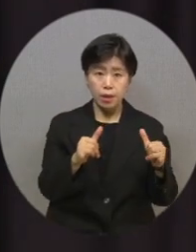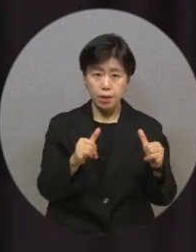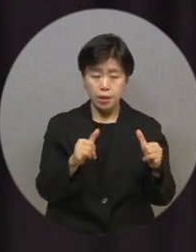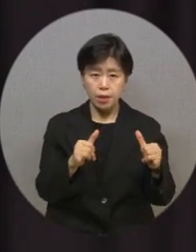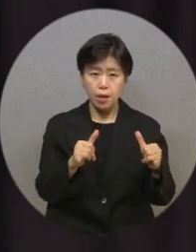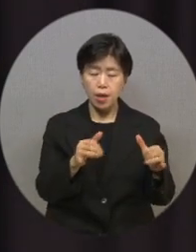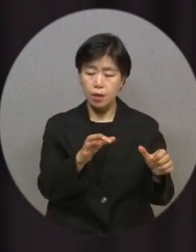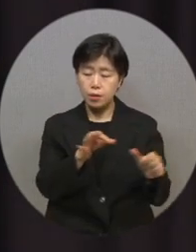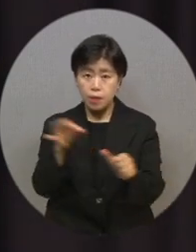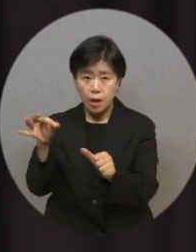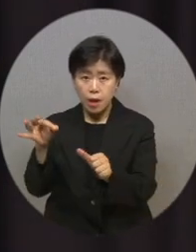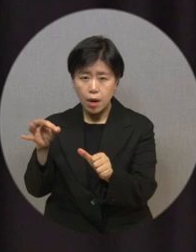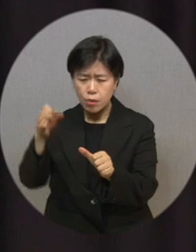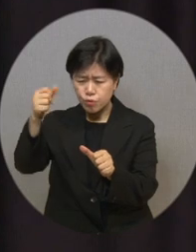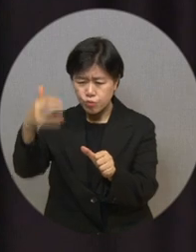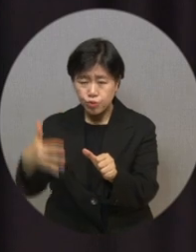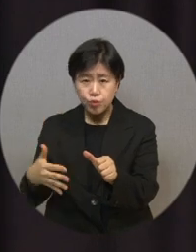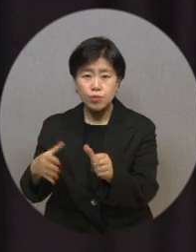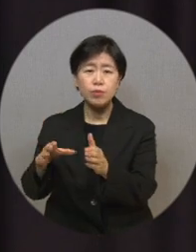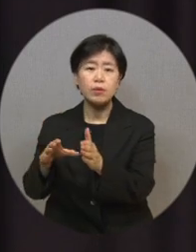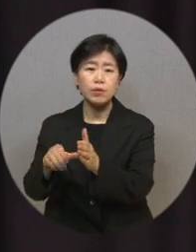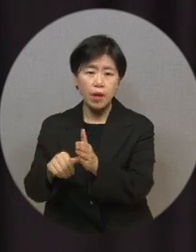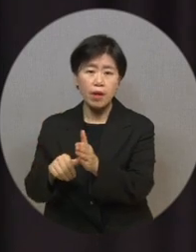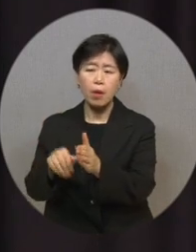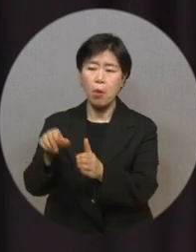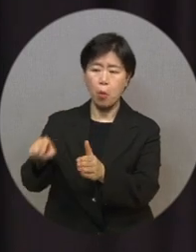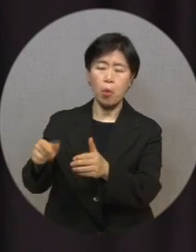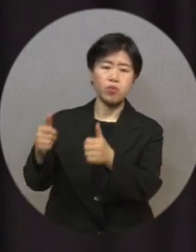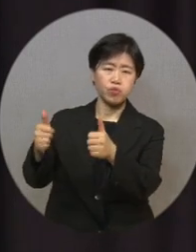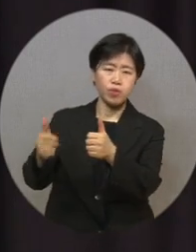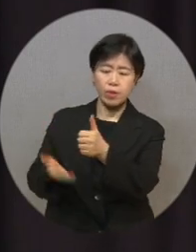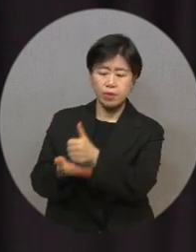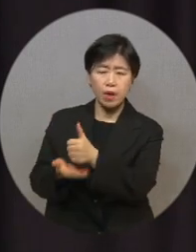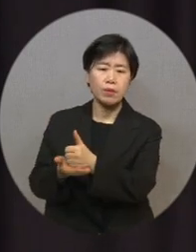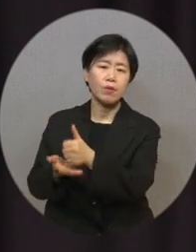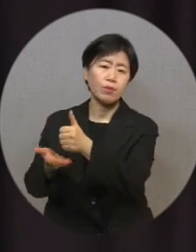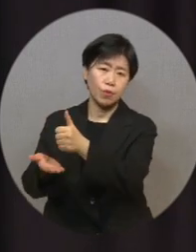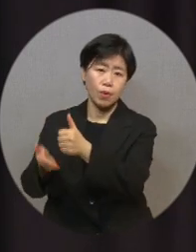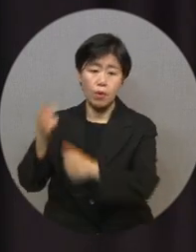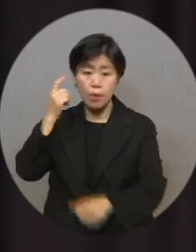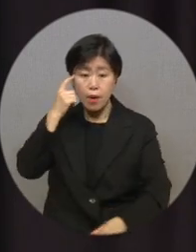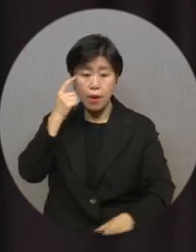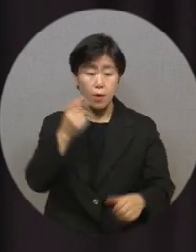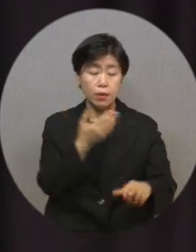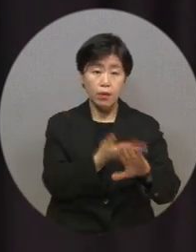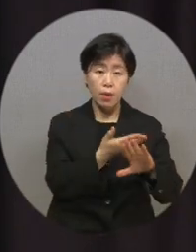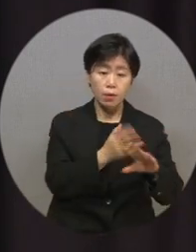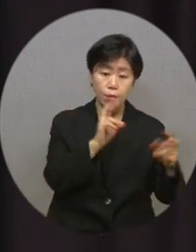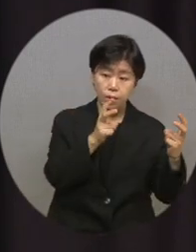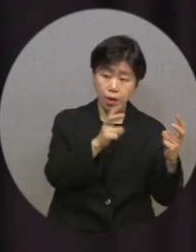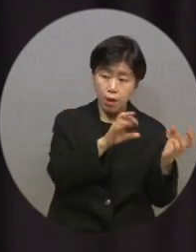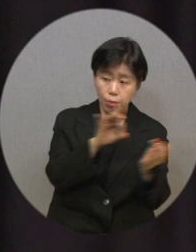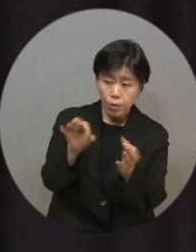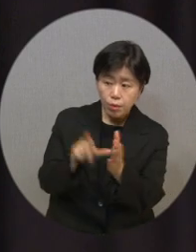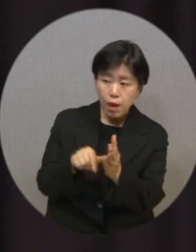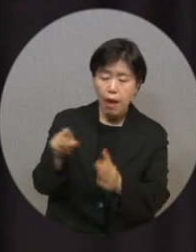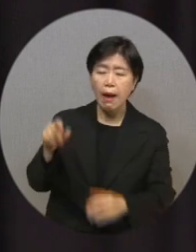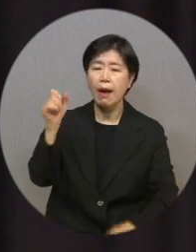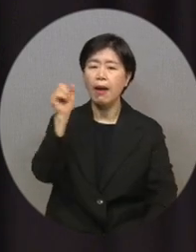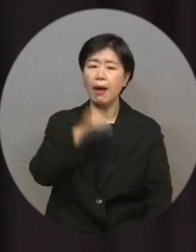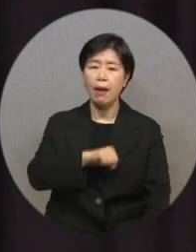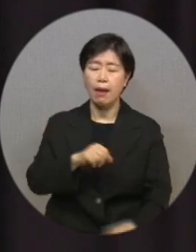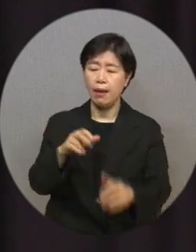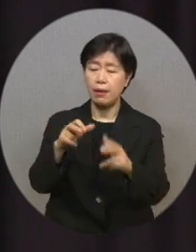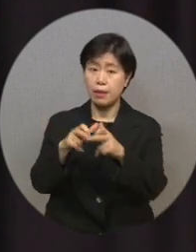줌으로써 그거를 다른 기업들이 따라하거나 그거를 모방해서 아 장애인 고용을 하면 장려금을 받을 수 있라는 그런